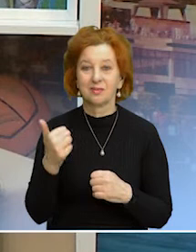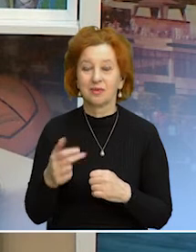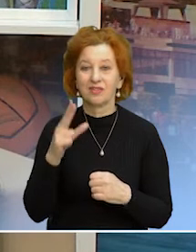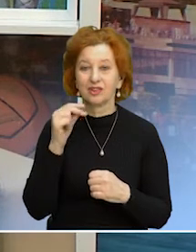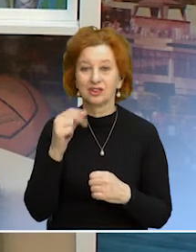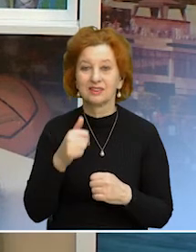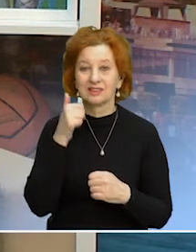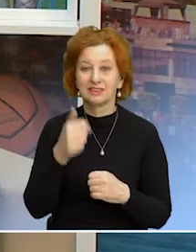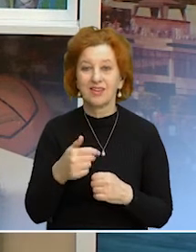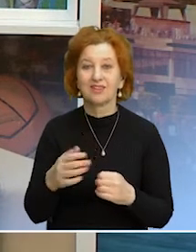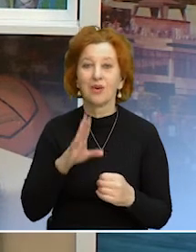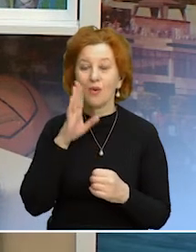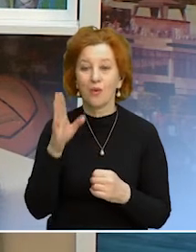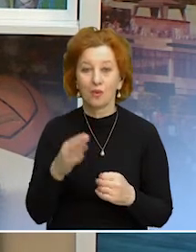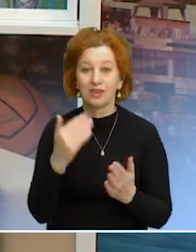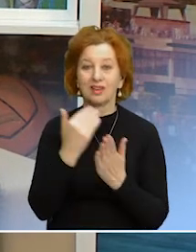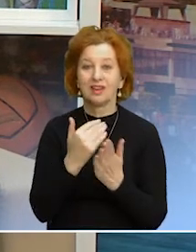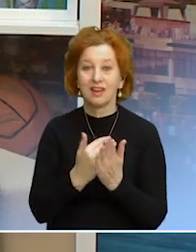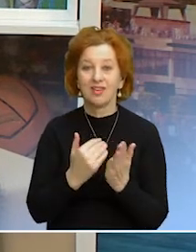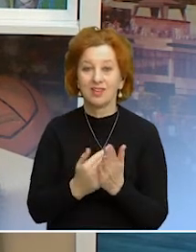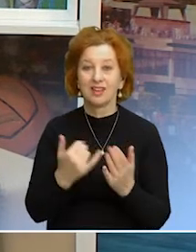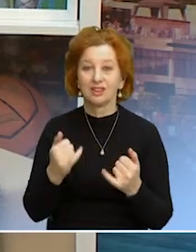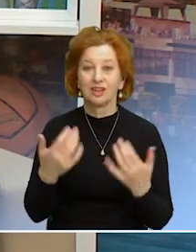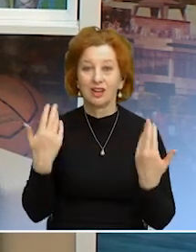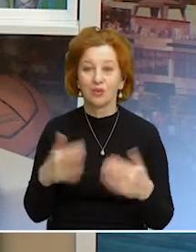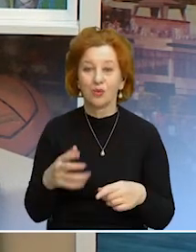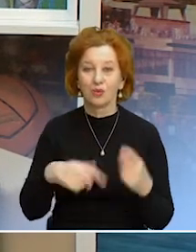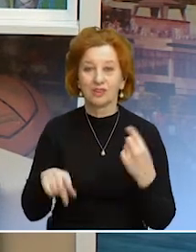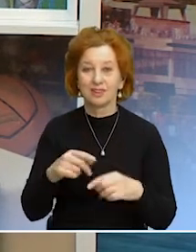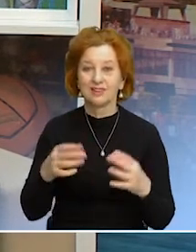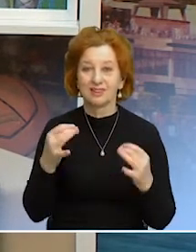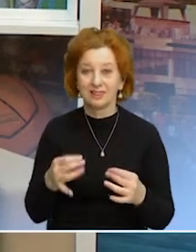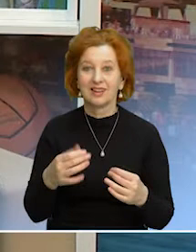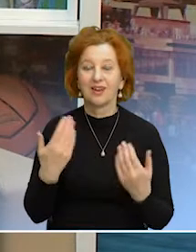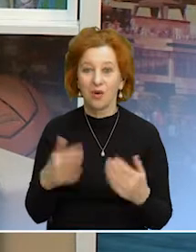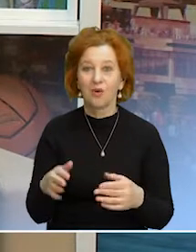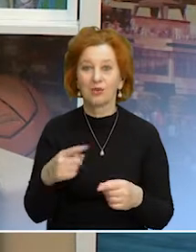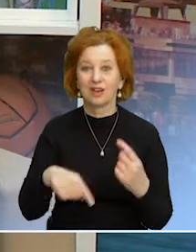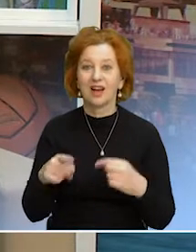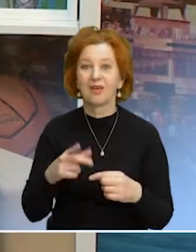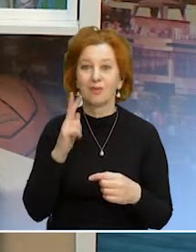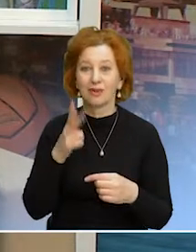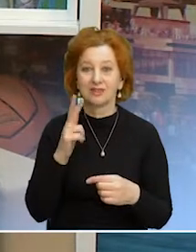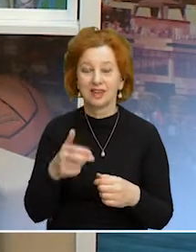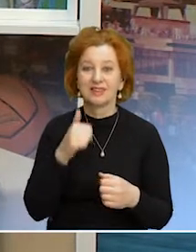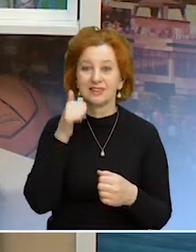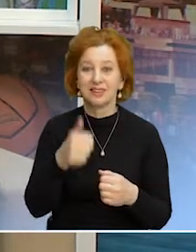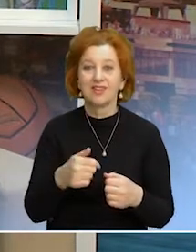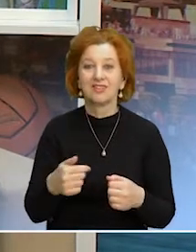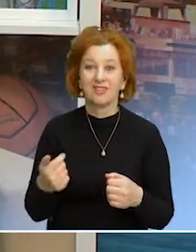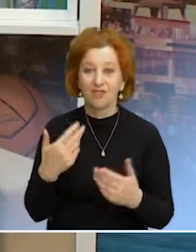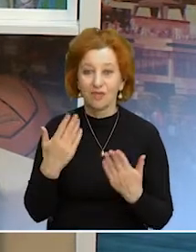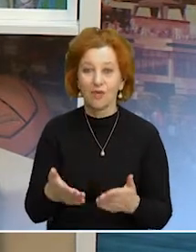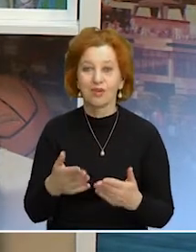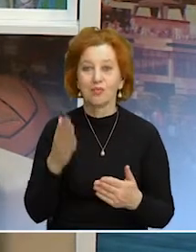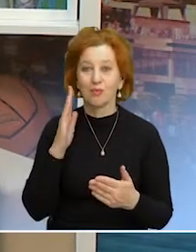Тридцать первого числа завтра у нас утренний эфир, а сегодня у нас... Почему сегодня? Потому что сегодня 29-е. Сегодня только 29-е, послезавтра. А завтра,